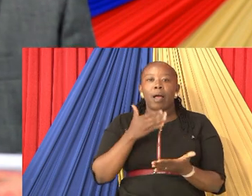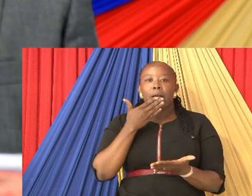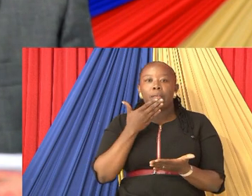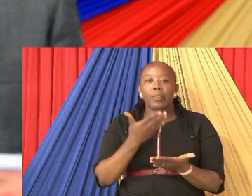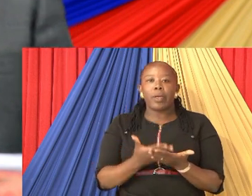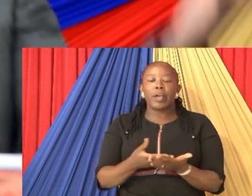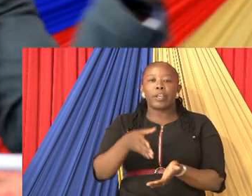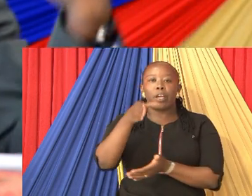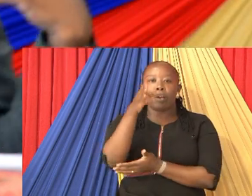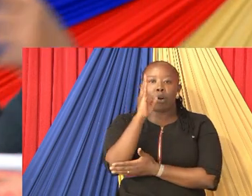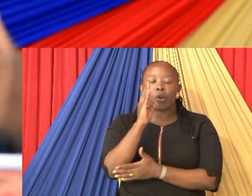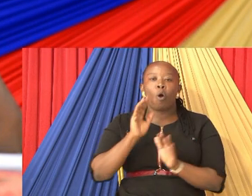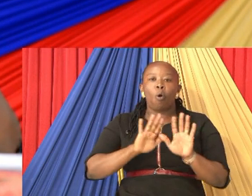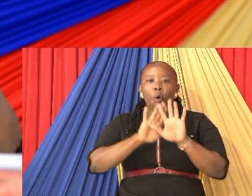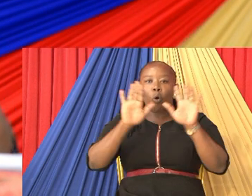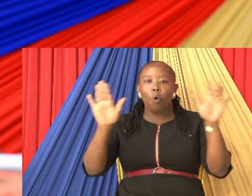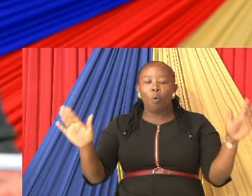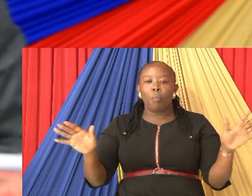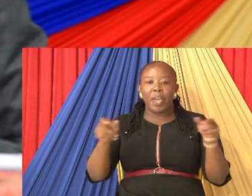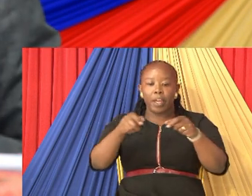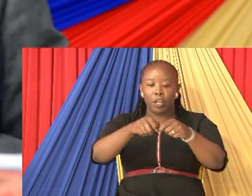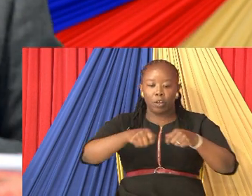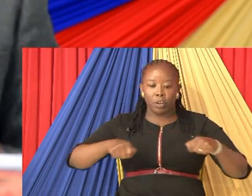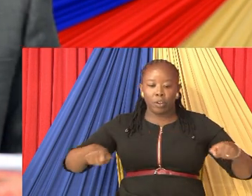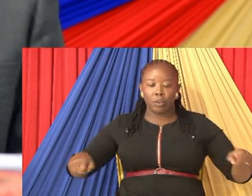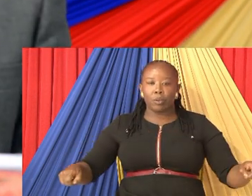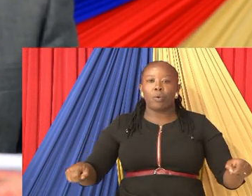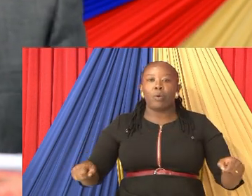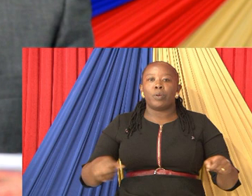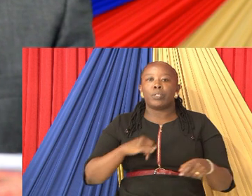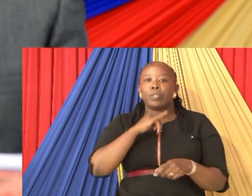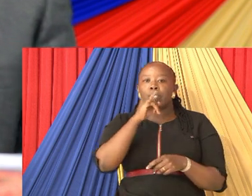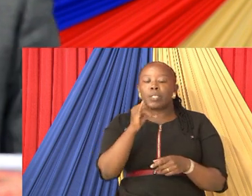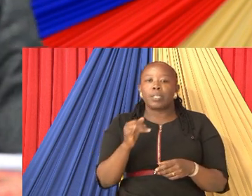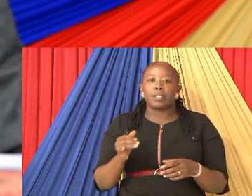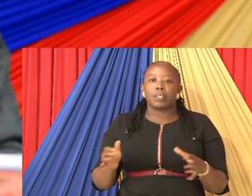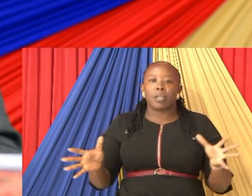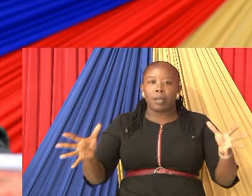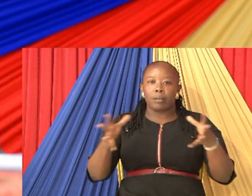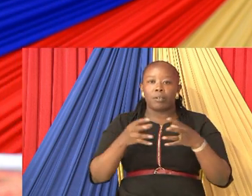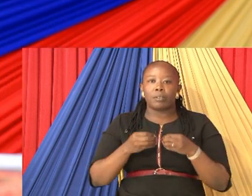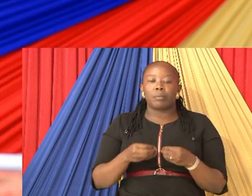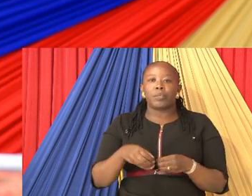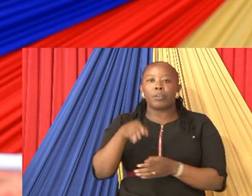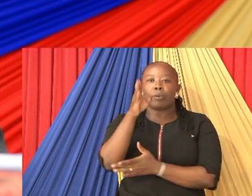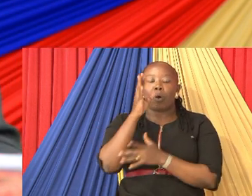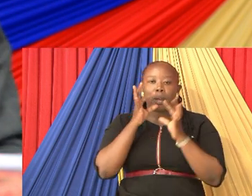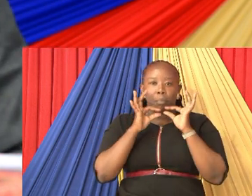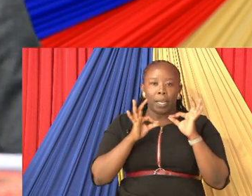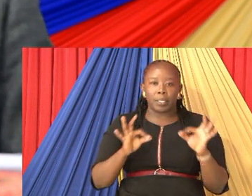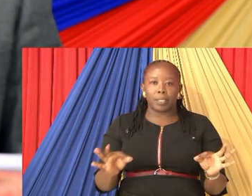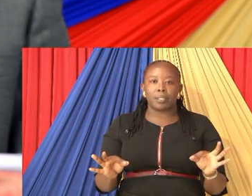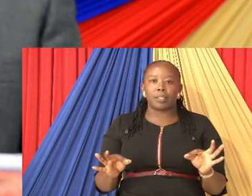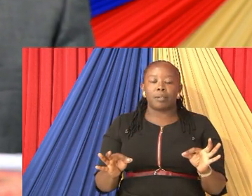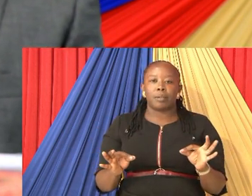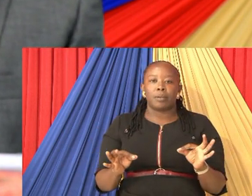milango yetu kuongezewa zaidi. Katika kitendo kile cha Yesu yeye mwenyewe kumshukuru Mungu,